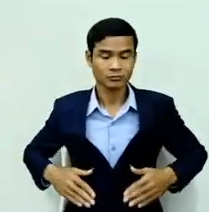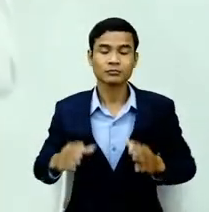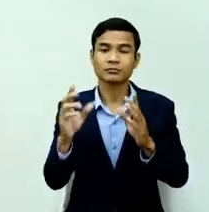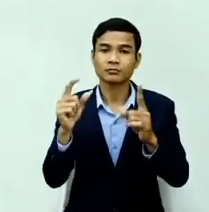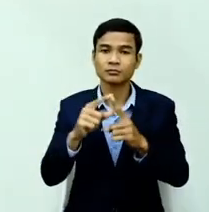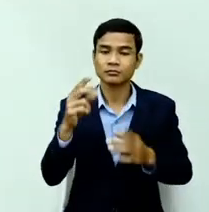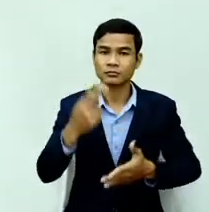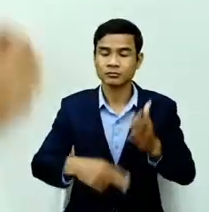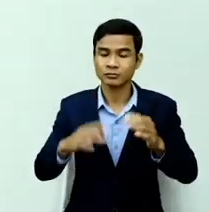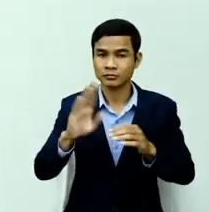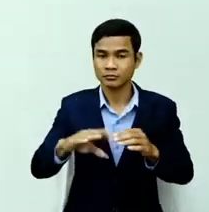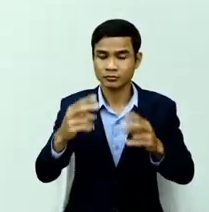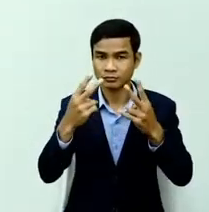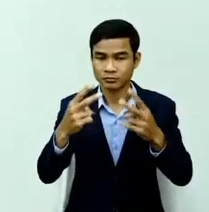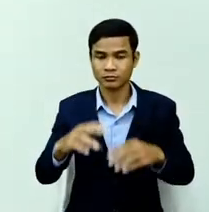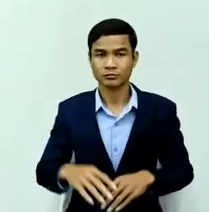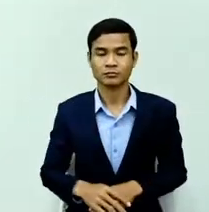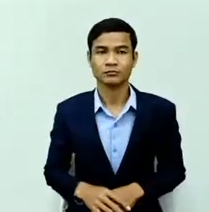vậy